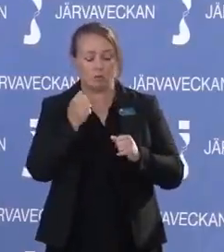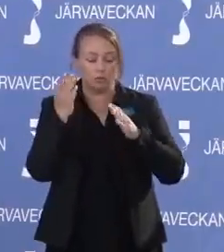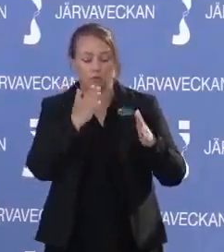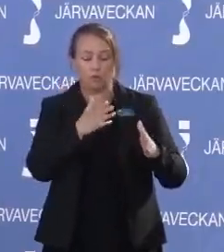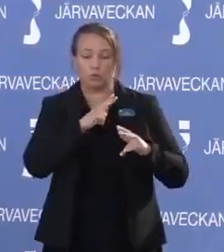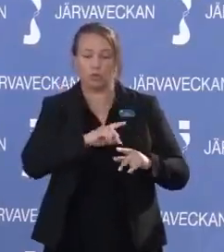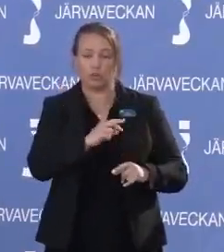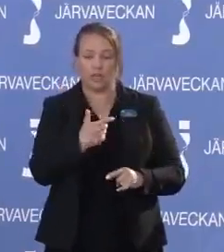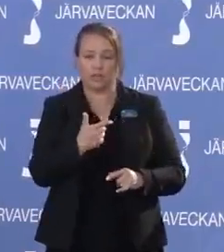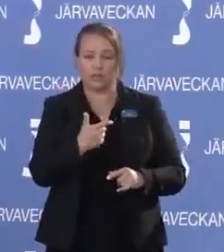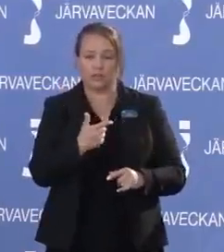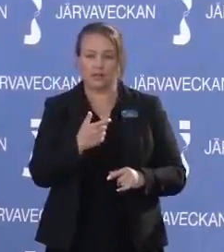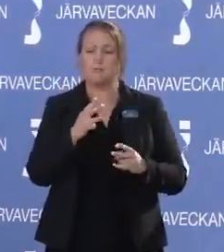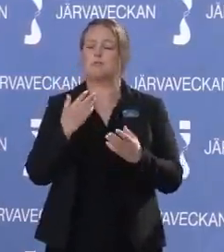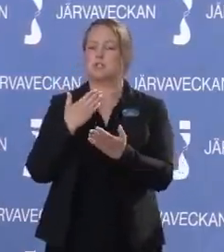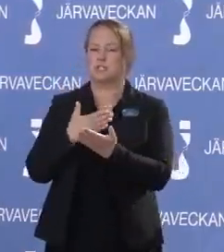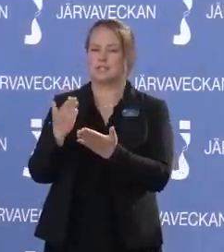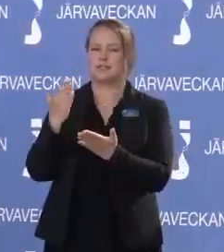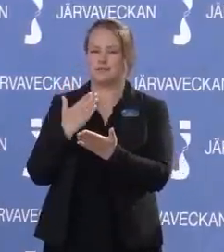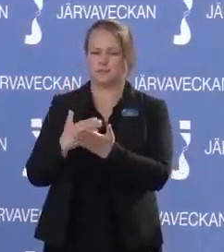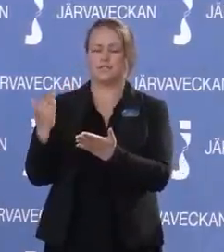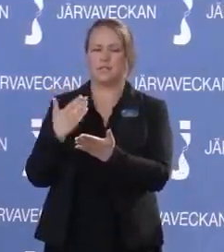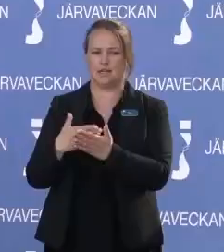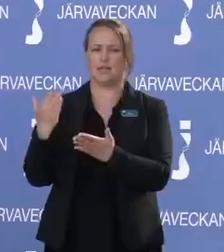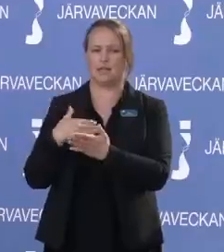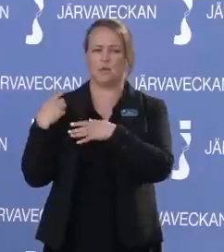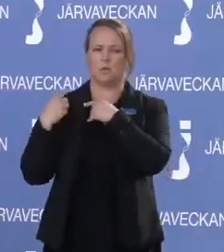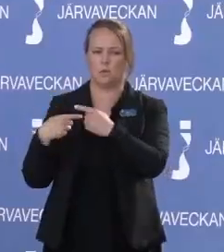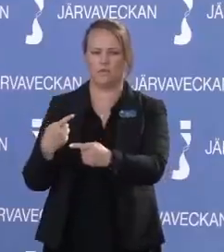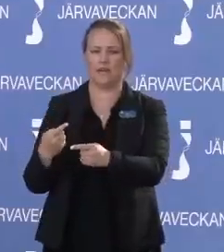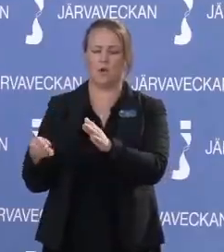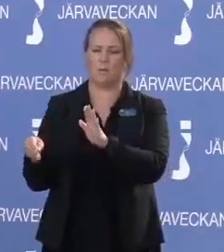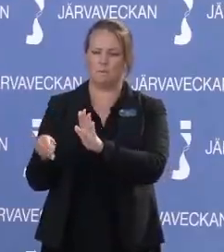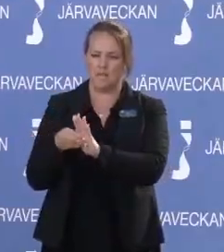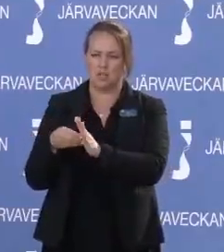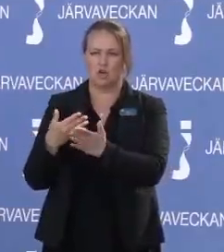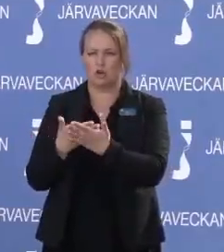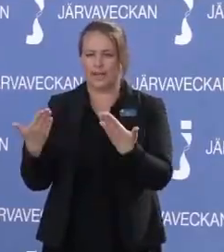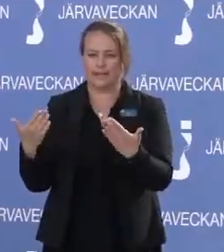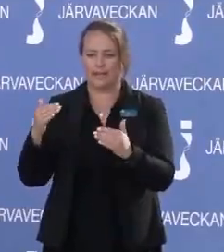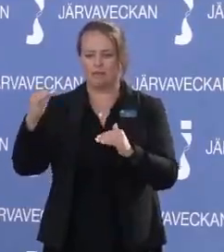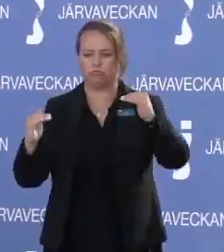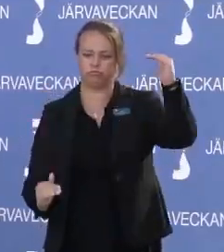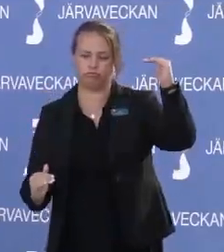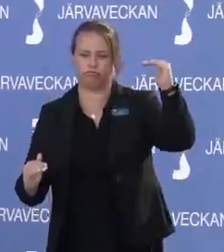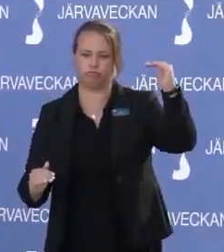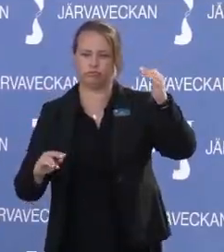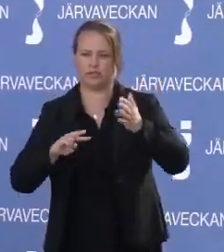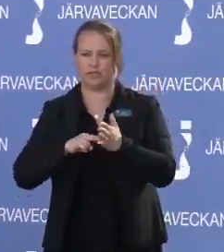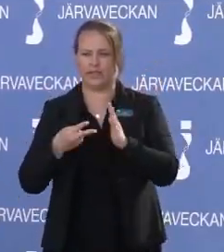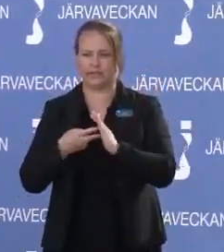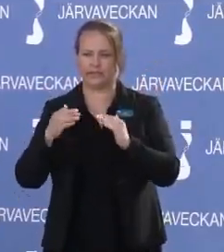att man fortsätter att pusha och utmana för att kunna utveckla och bidra till att inte skapa mer klyftor, tvärtom, bygga